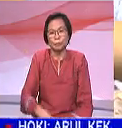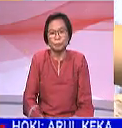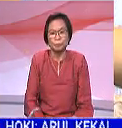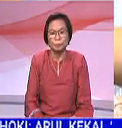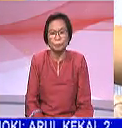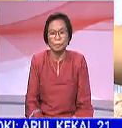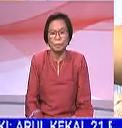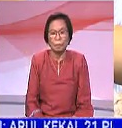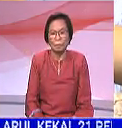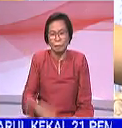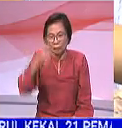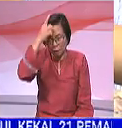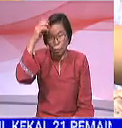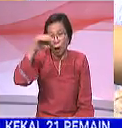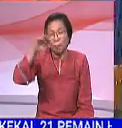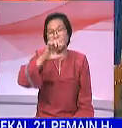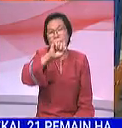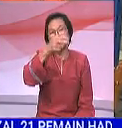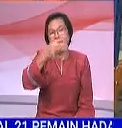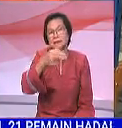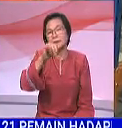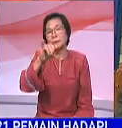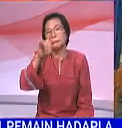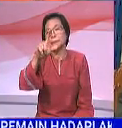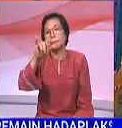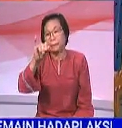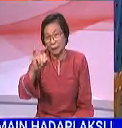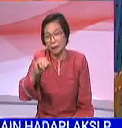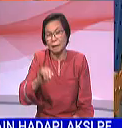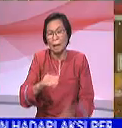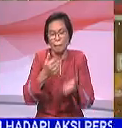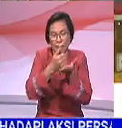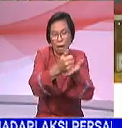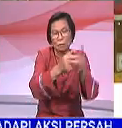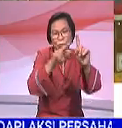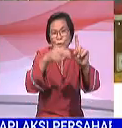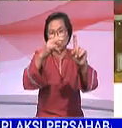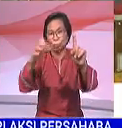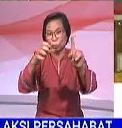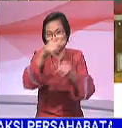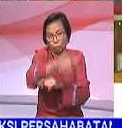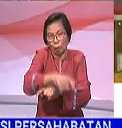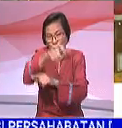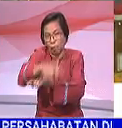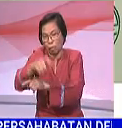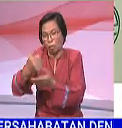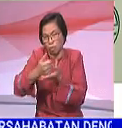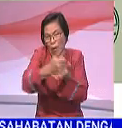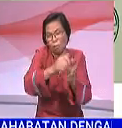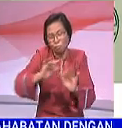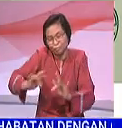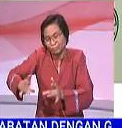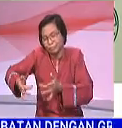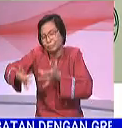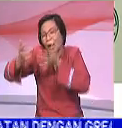jelas Dato Abang Muhammad syibli bantuan yang disalurkan kepada 1700 penerima itu bukan saja meringankan